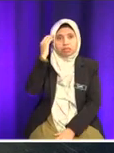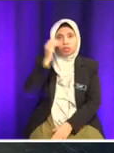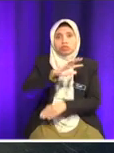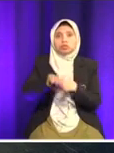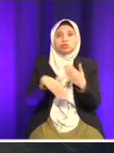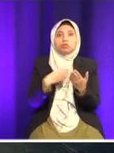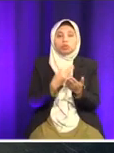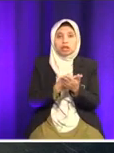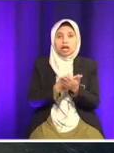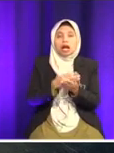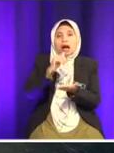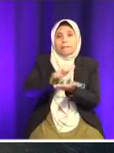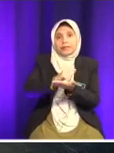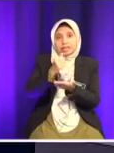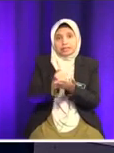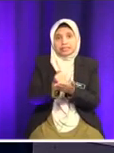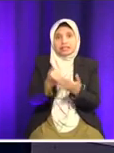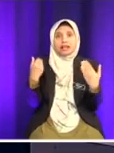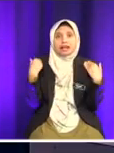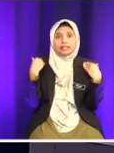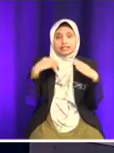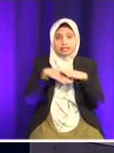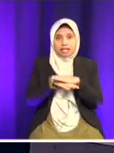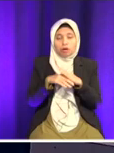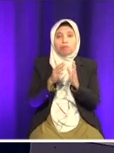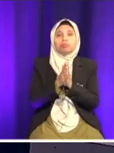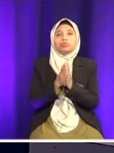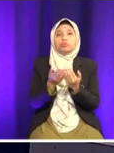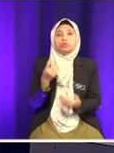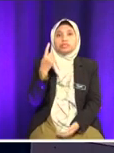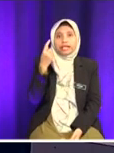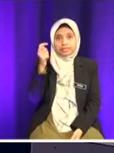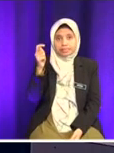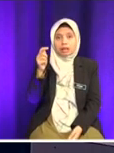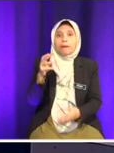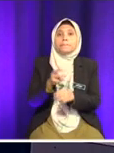geogebra ini terdapat di dalam buku teks matematika